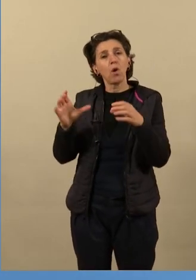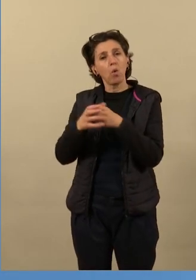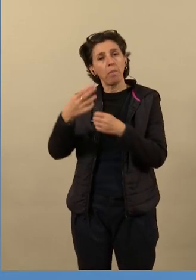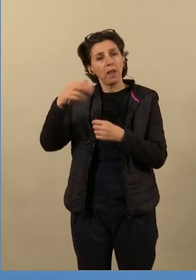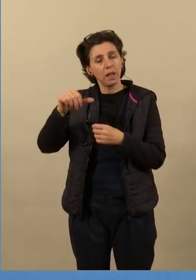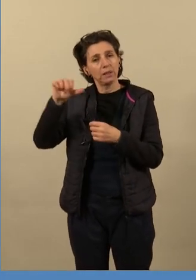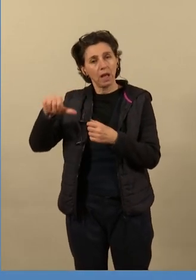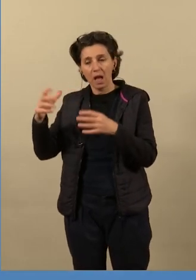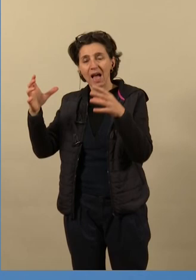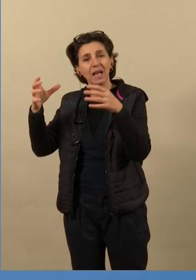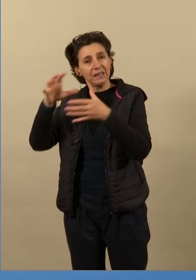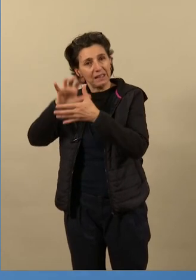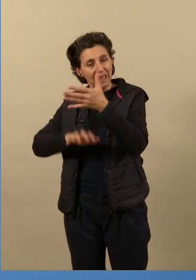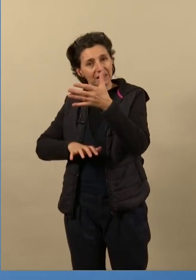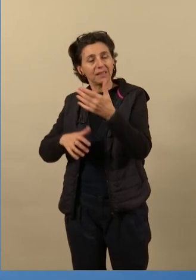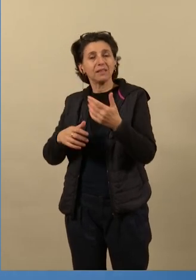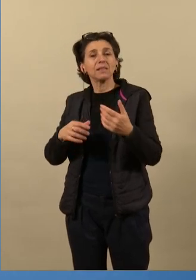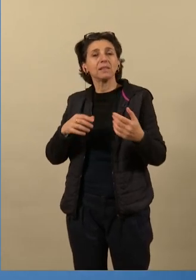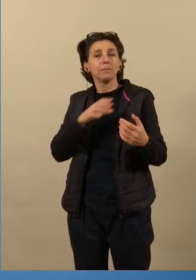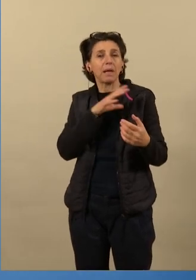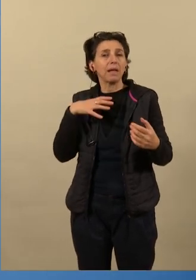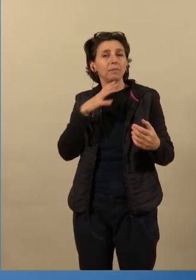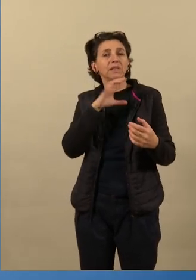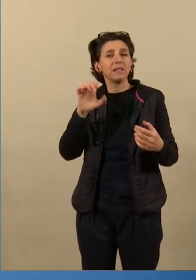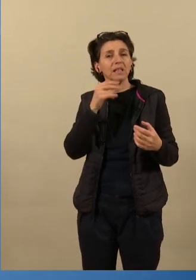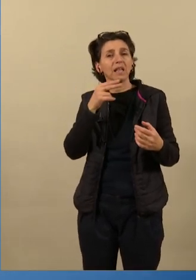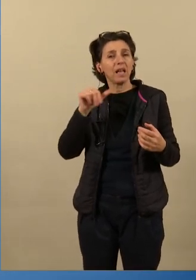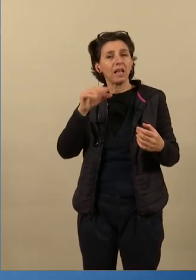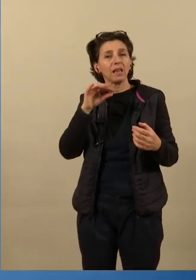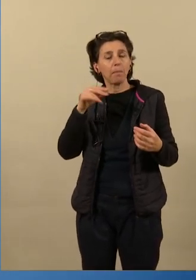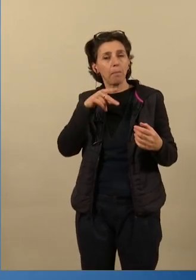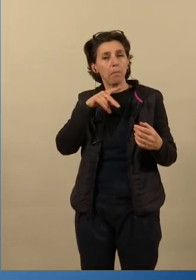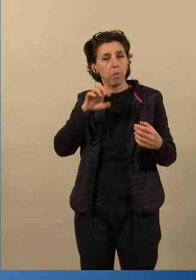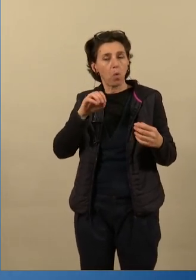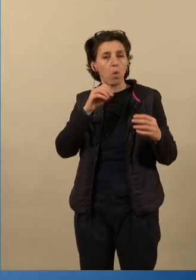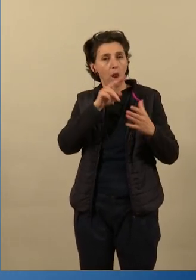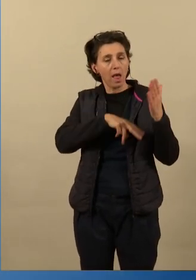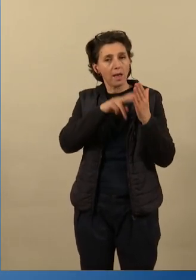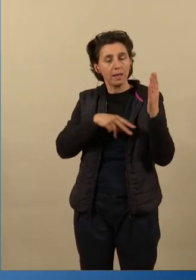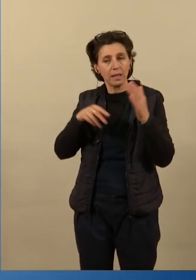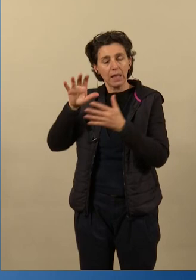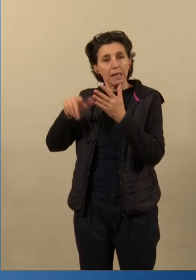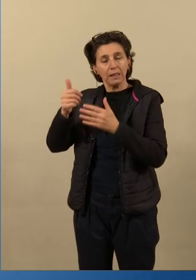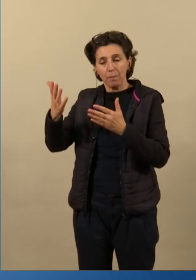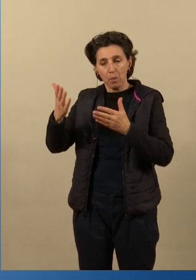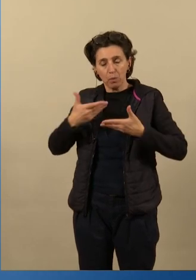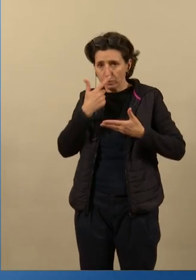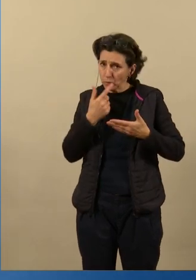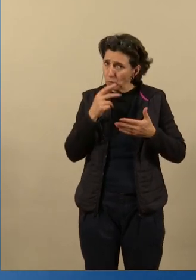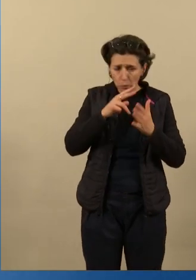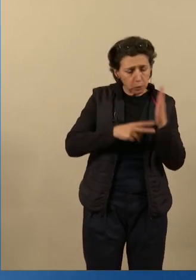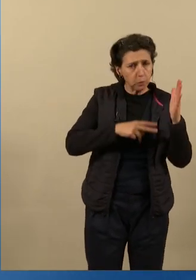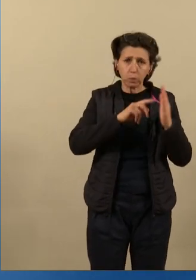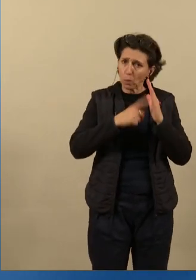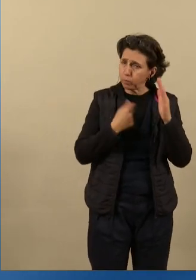c'est le texte qu'a lu Cécile santiempo nous l'avons lu et relu et trouvé euh très équilibré